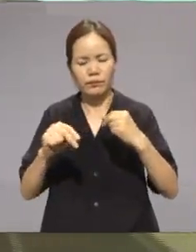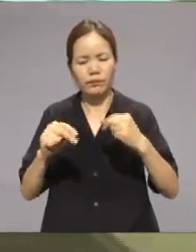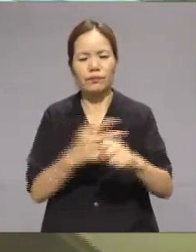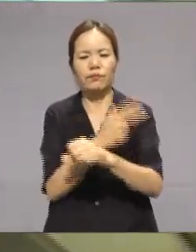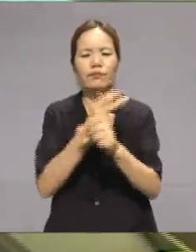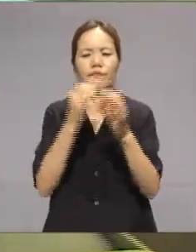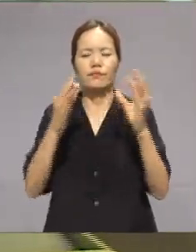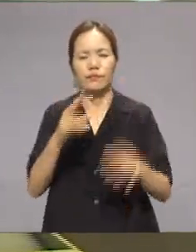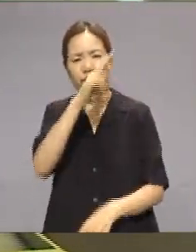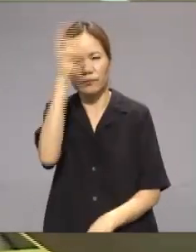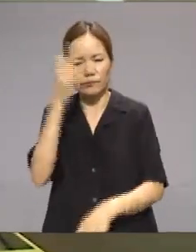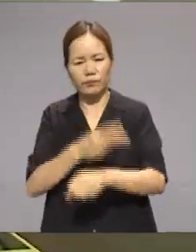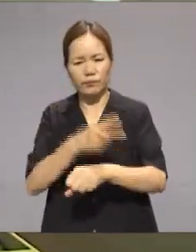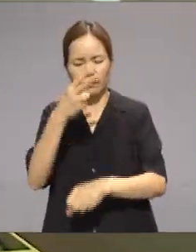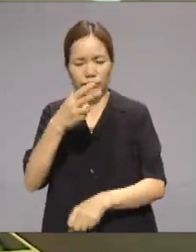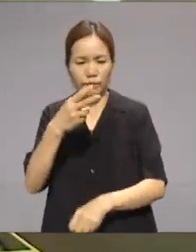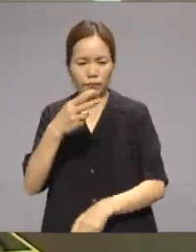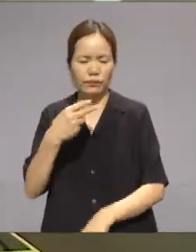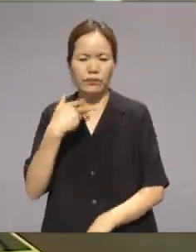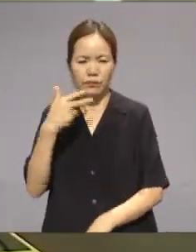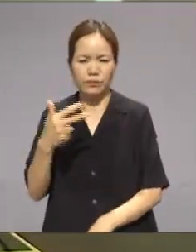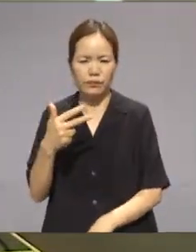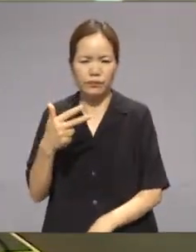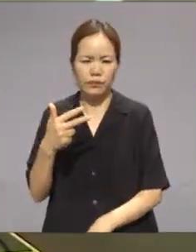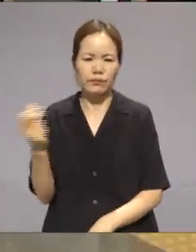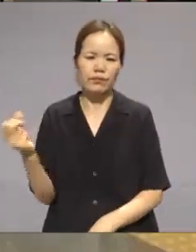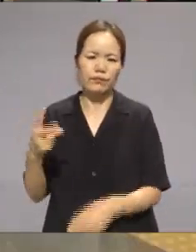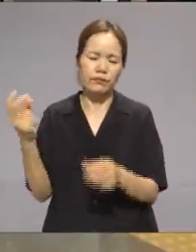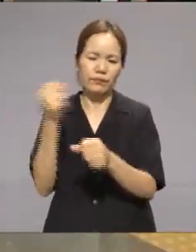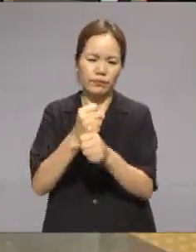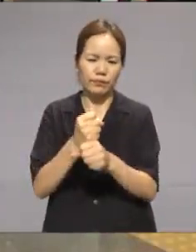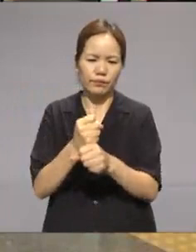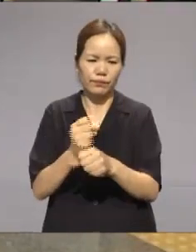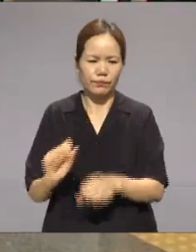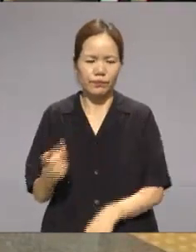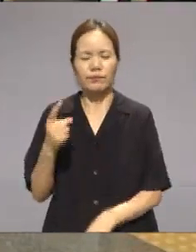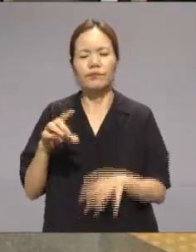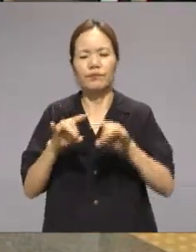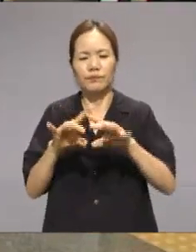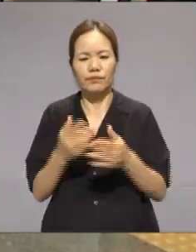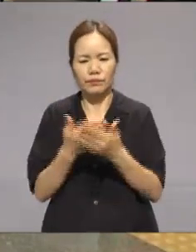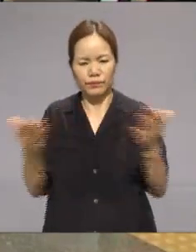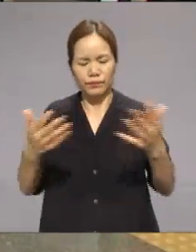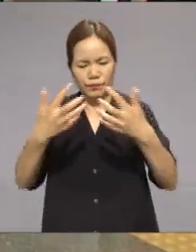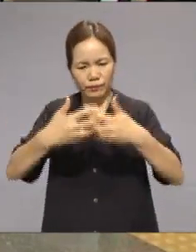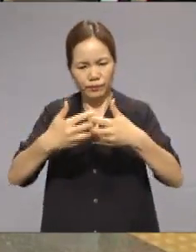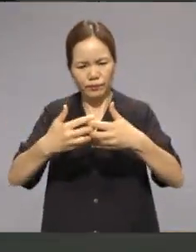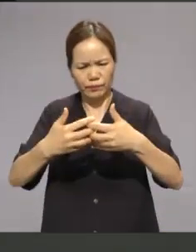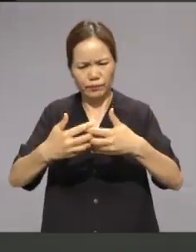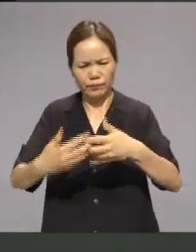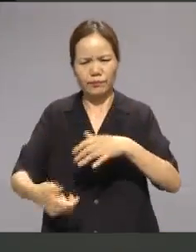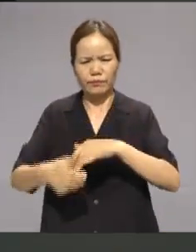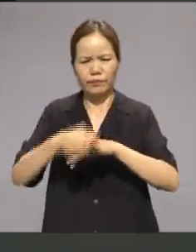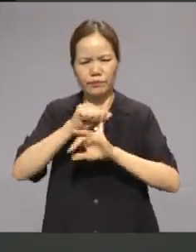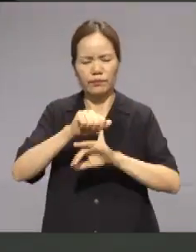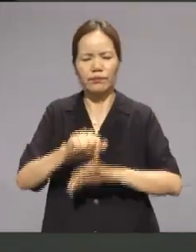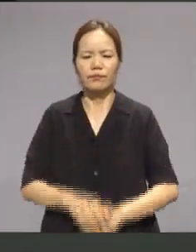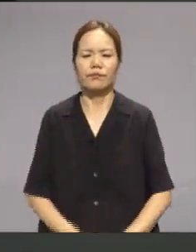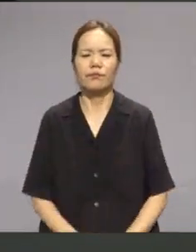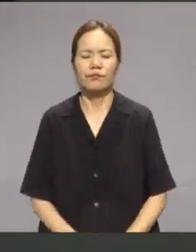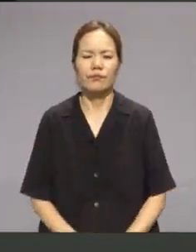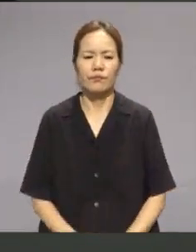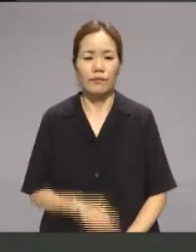7분쯤 재개됐습니다. 원인은 전원을 공급하는 주회로 장치에 문제가 생겼기 때문입니다.